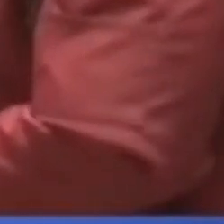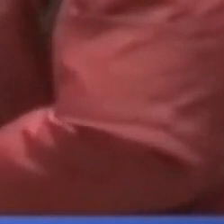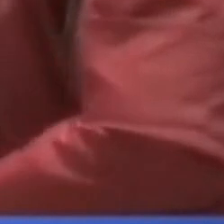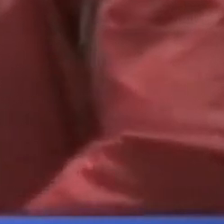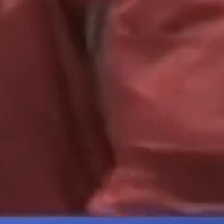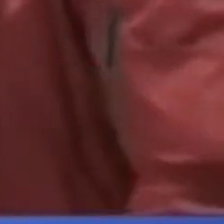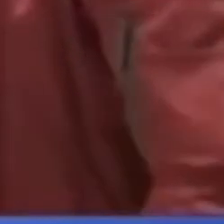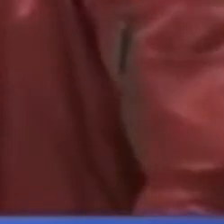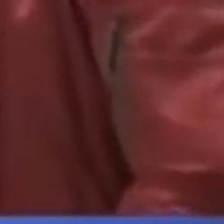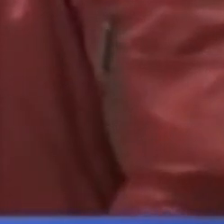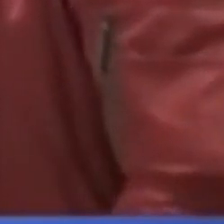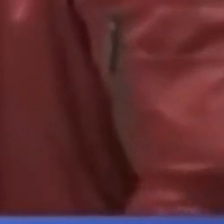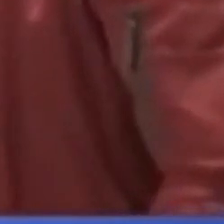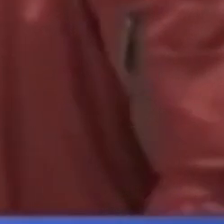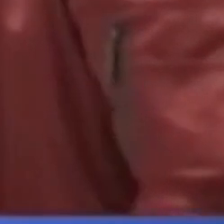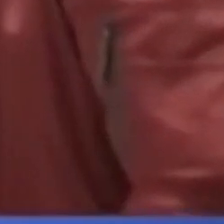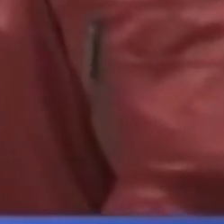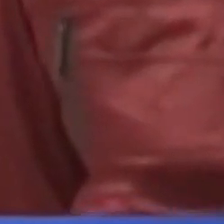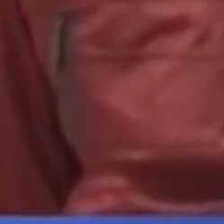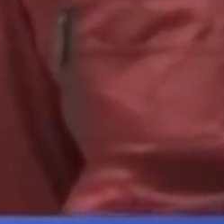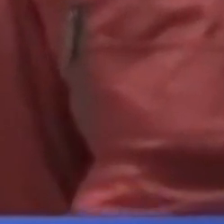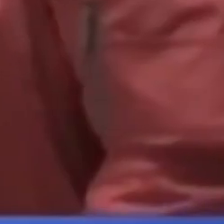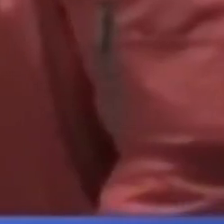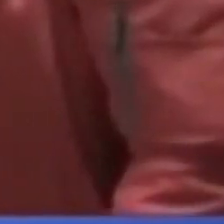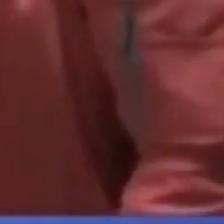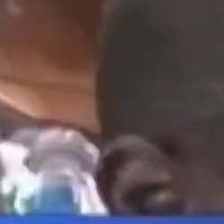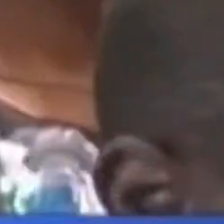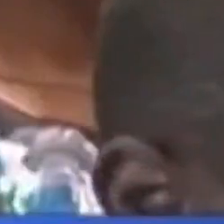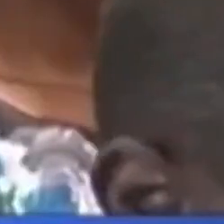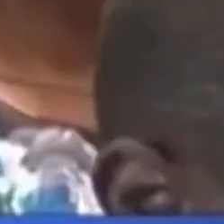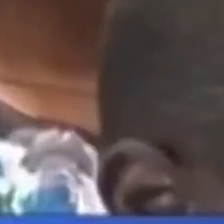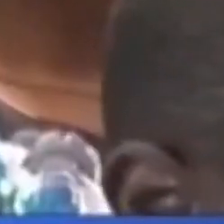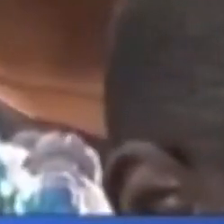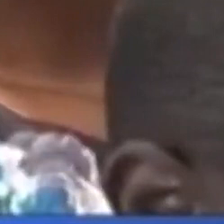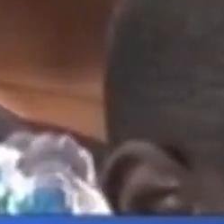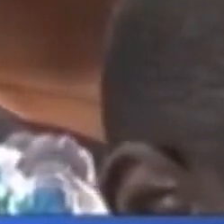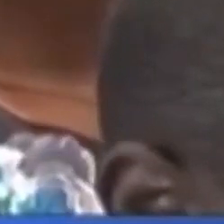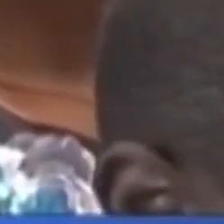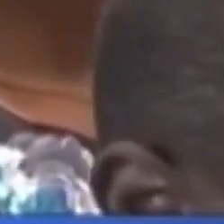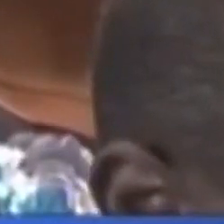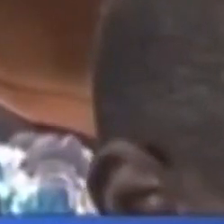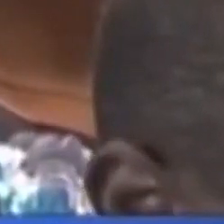Na hapo naona pia umepewa mende. Asante sana.